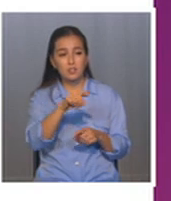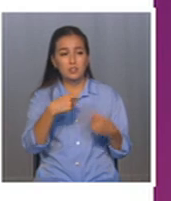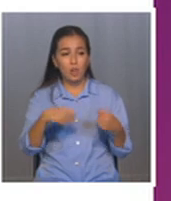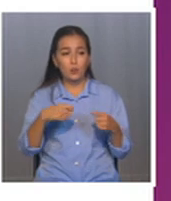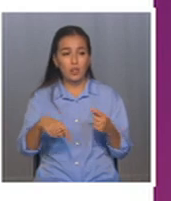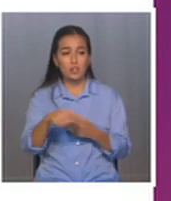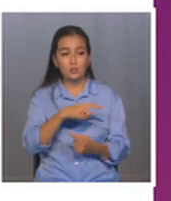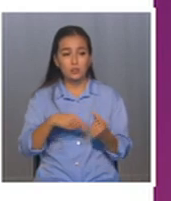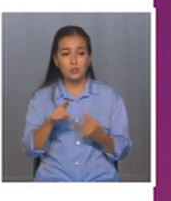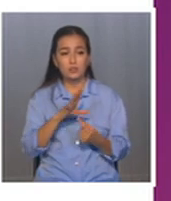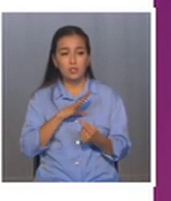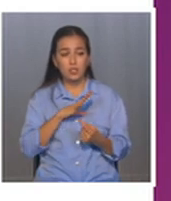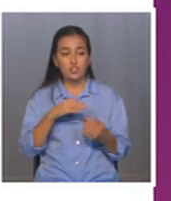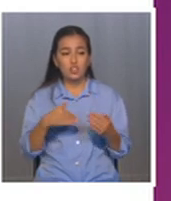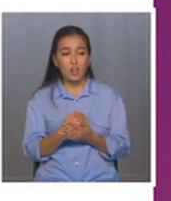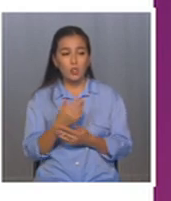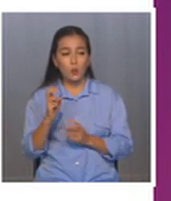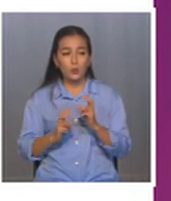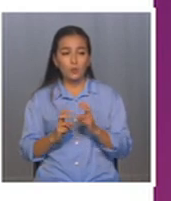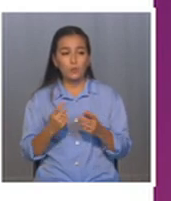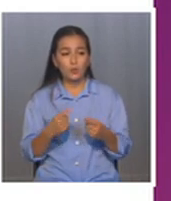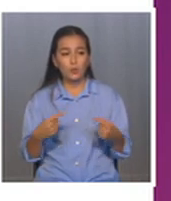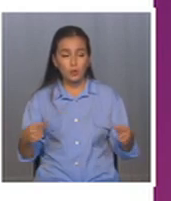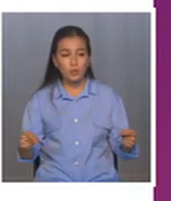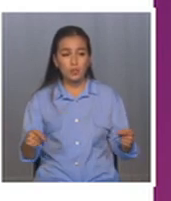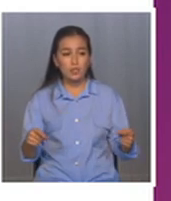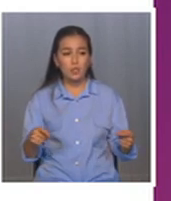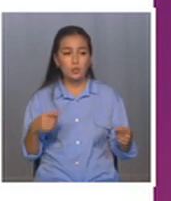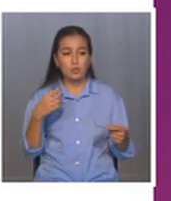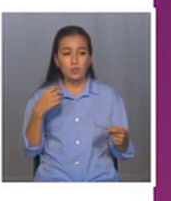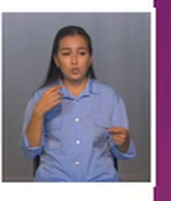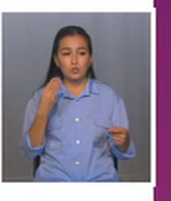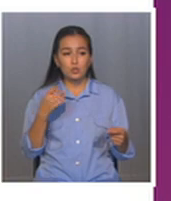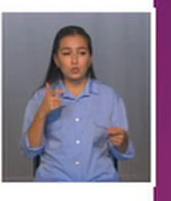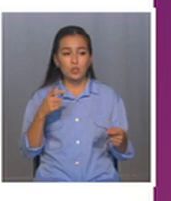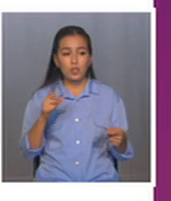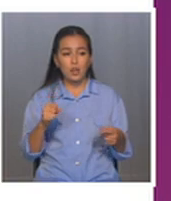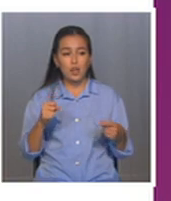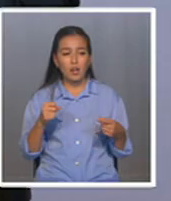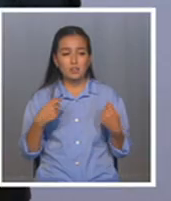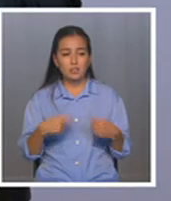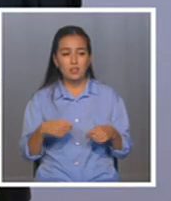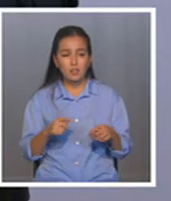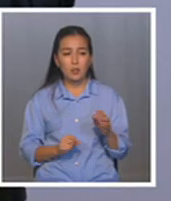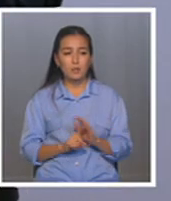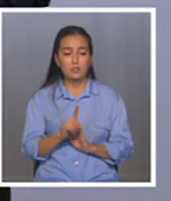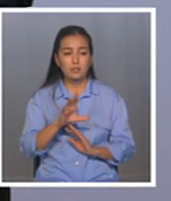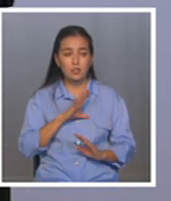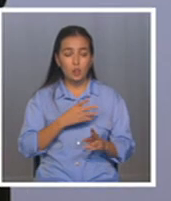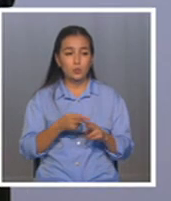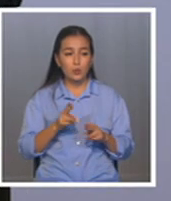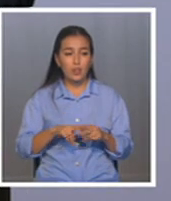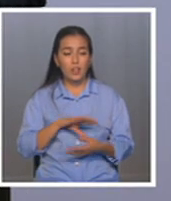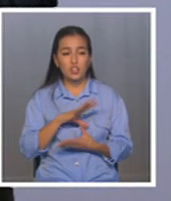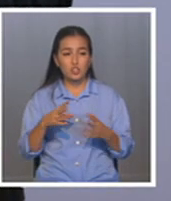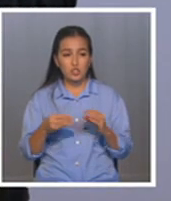арқылы жәнә өнімнің түрін, яғни шұғаны сата бастады. Соның нәтижесінде